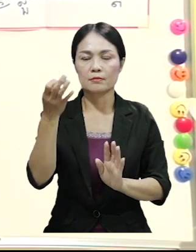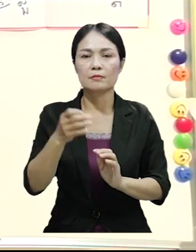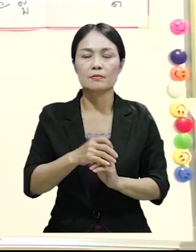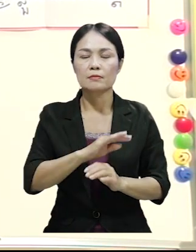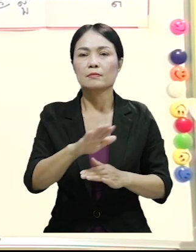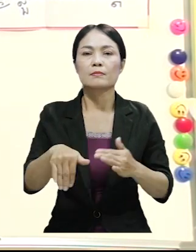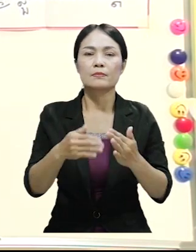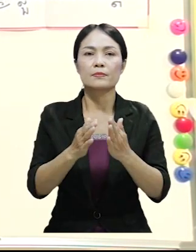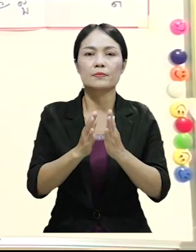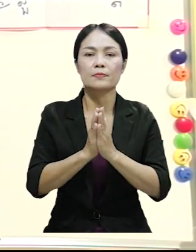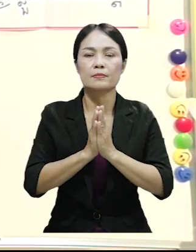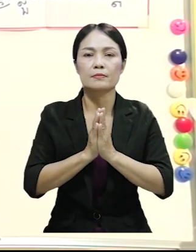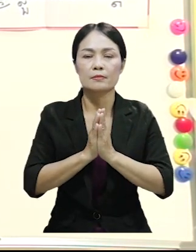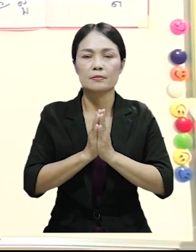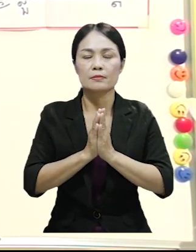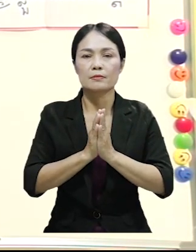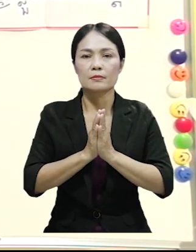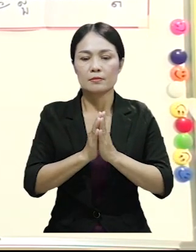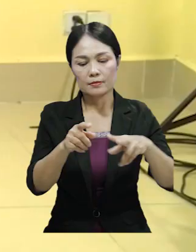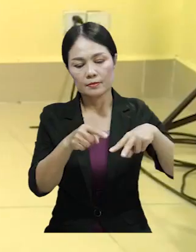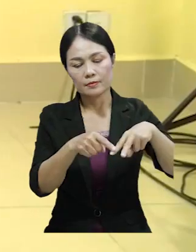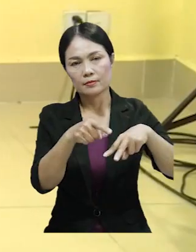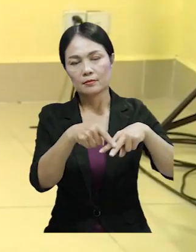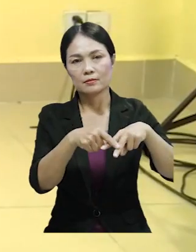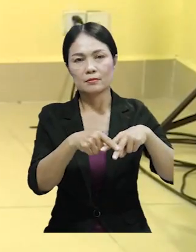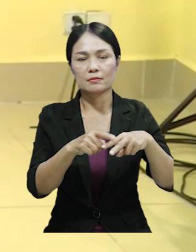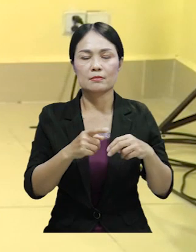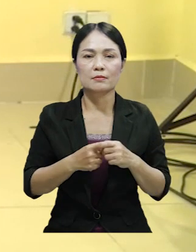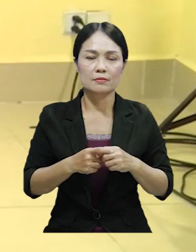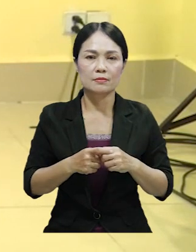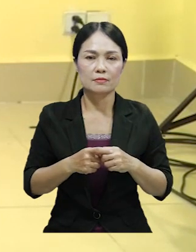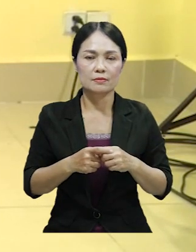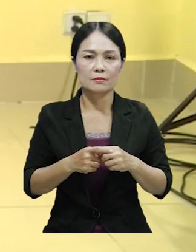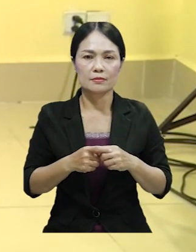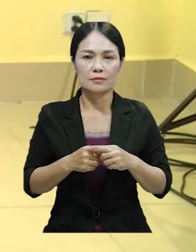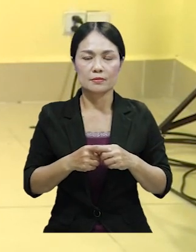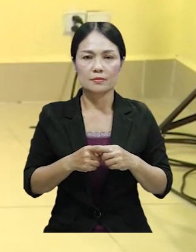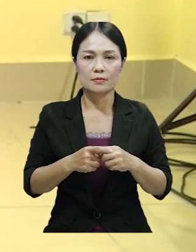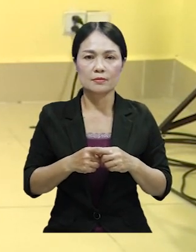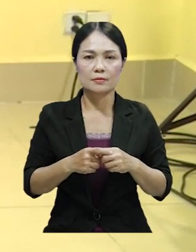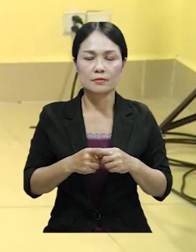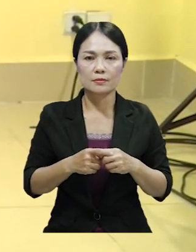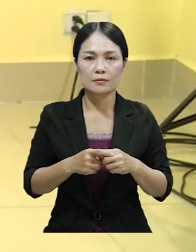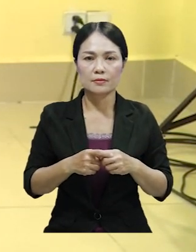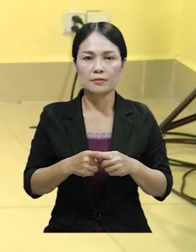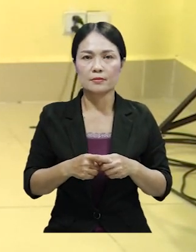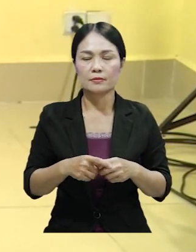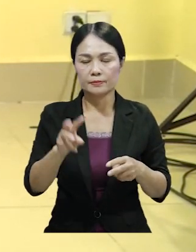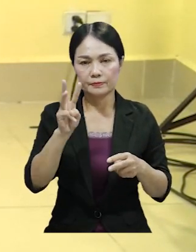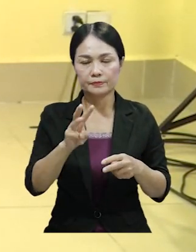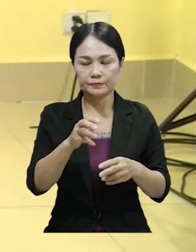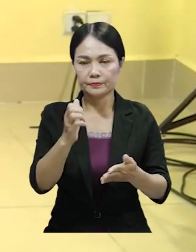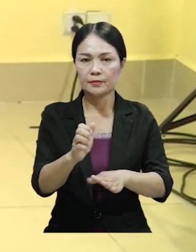បាទអរគុណណាចឹងនៅក្បាច់ជើងម្ដងបន្តទៅនេះលោកគ្រូសូមបង្ហាញជូននៅក្បាច់ជើងក្បាច់ជើងមាន